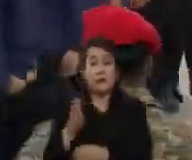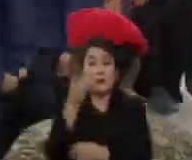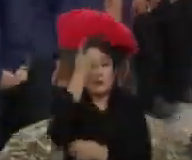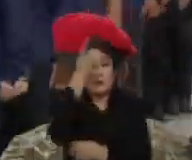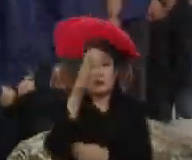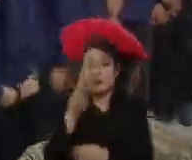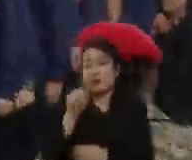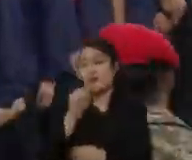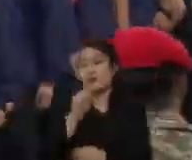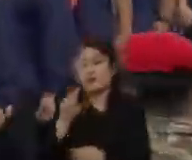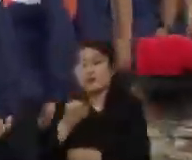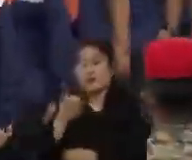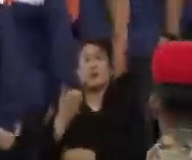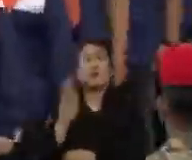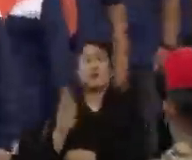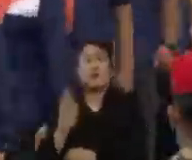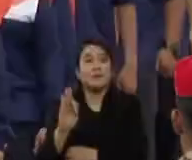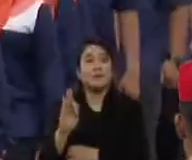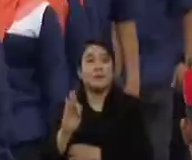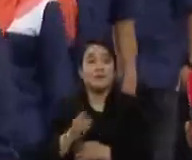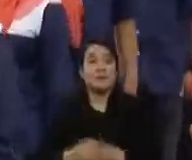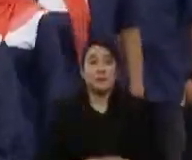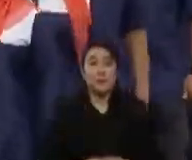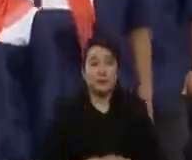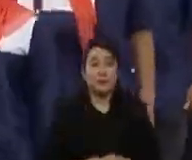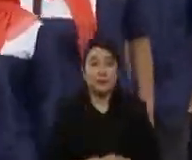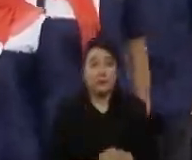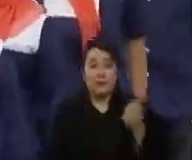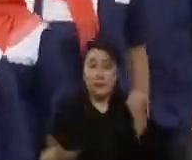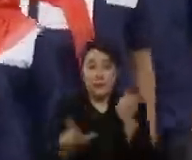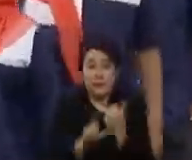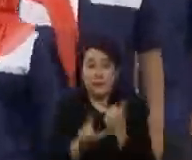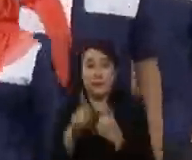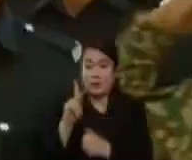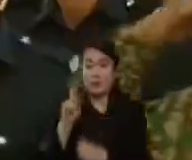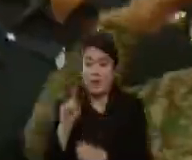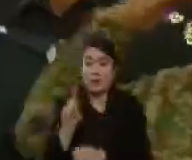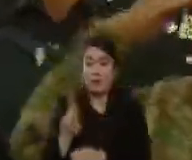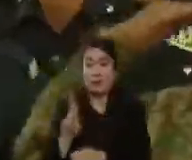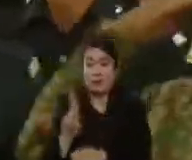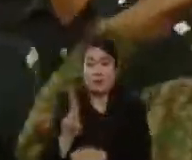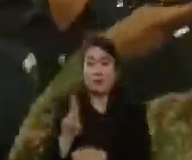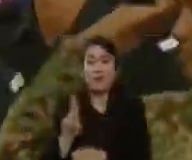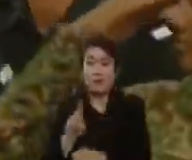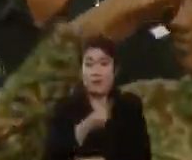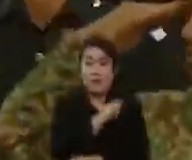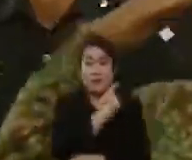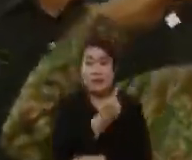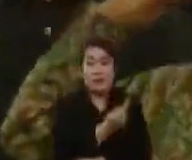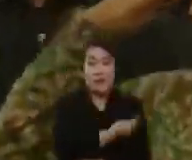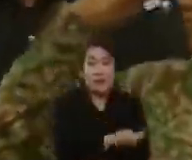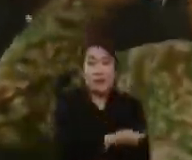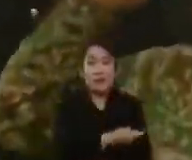Muhammad Razif bin Haji Abdul Mubin, Timbalan Ketua Setiausaha Tenaga.